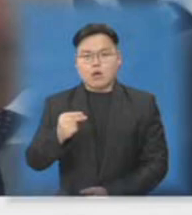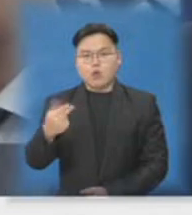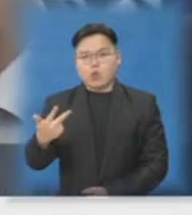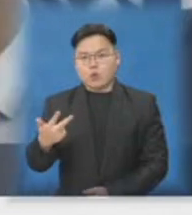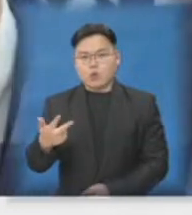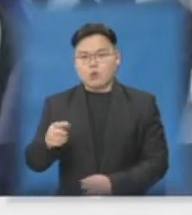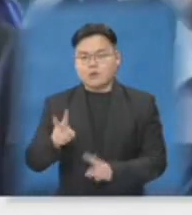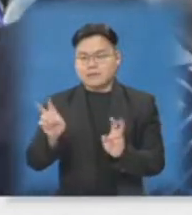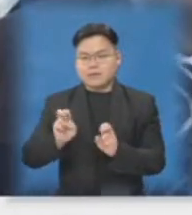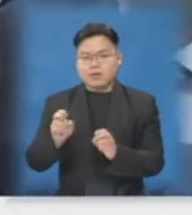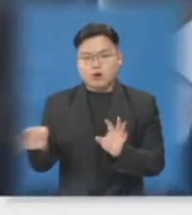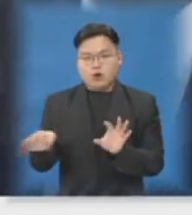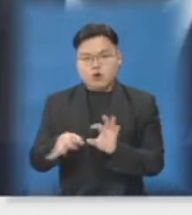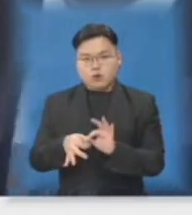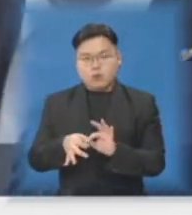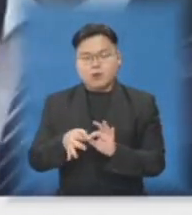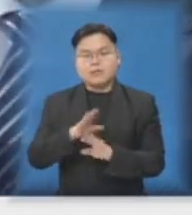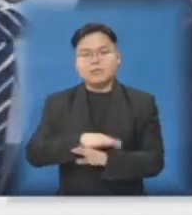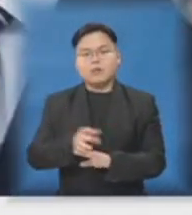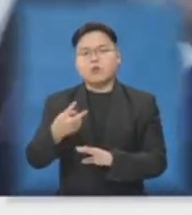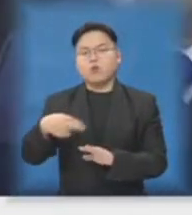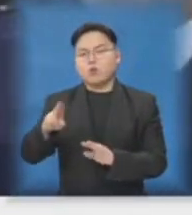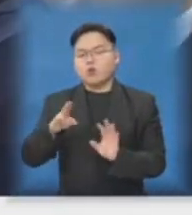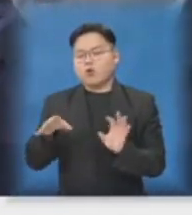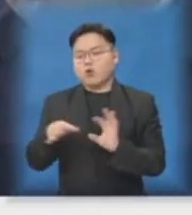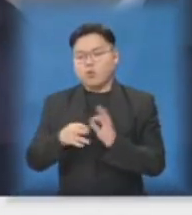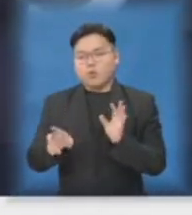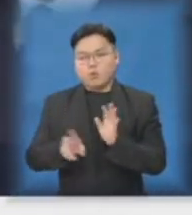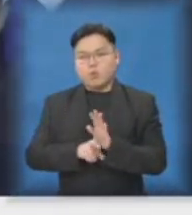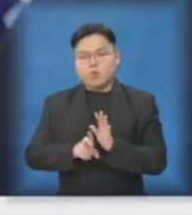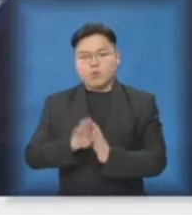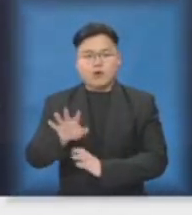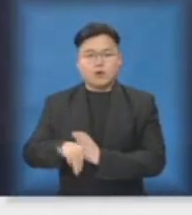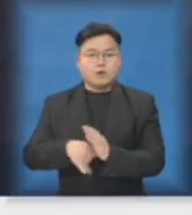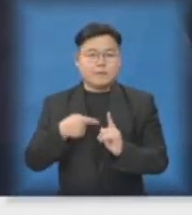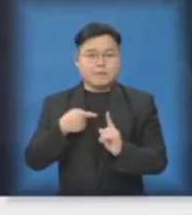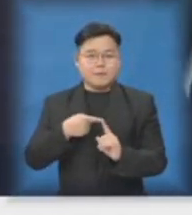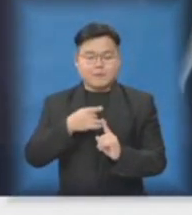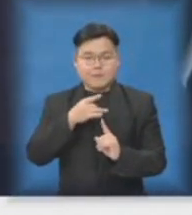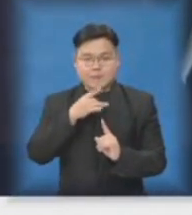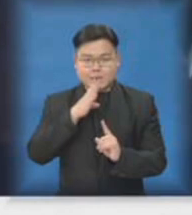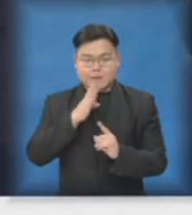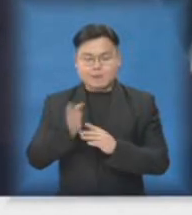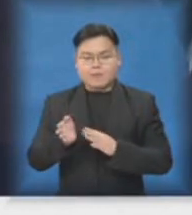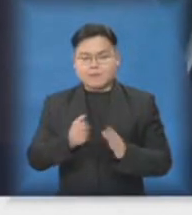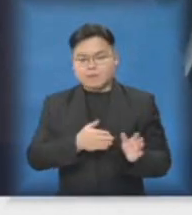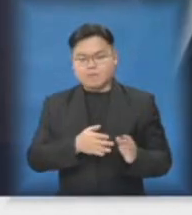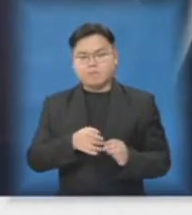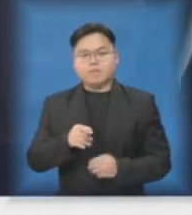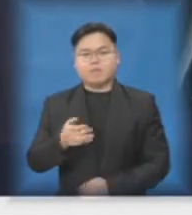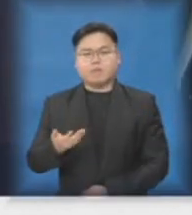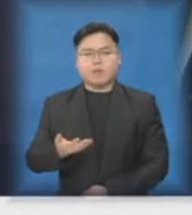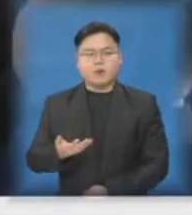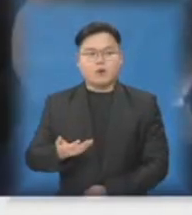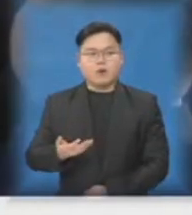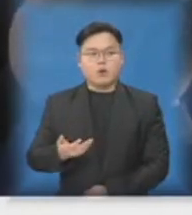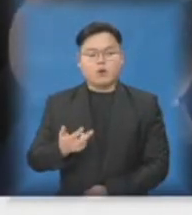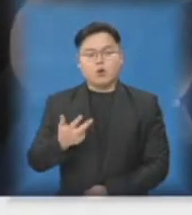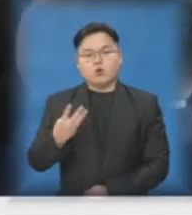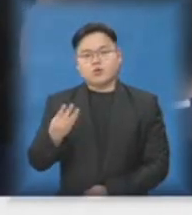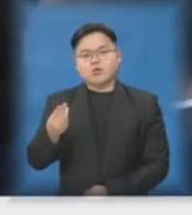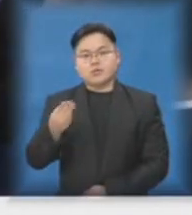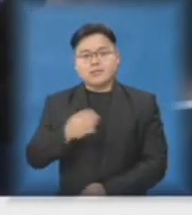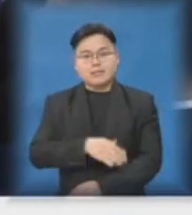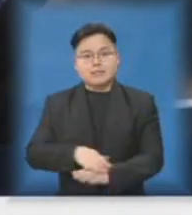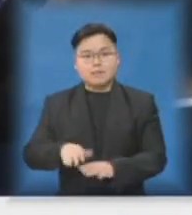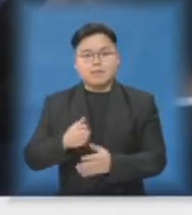зам уудгаараа явчихна. Энэ бол бас нэг төрлийн тарамзит зам болоо явчиж байгаа. За дараагийн нэг одоо 3-4 зам байна.